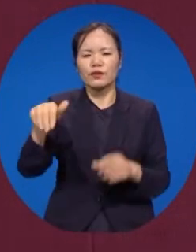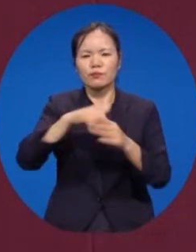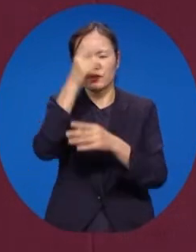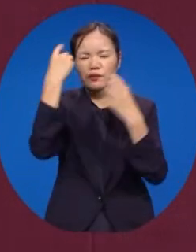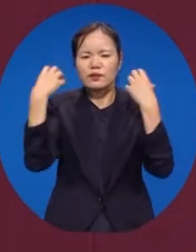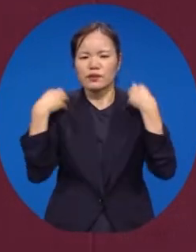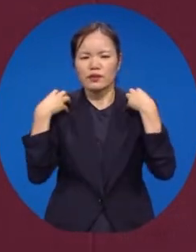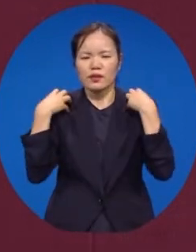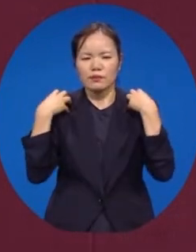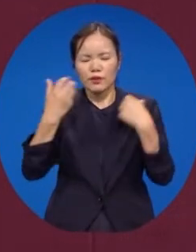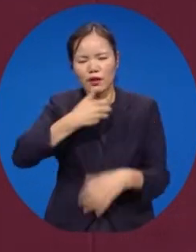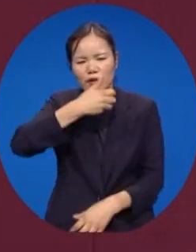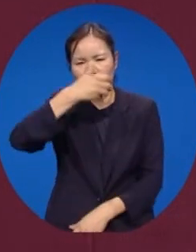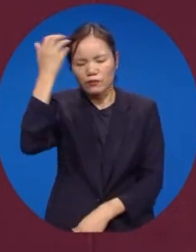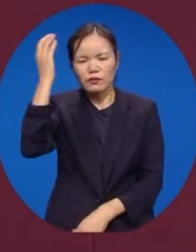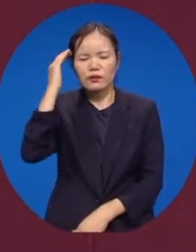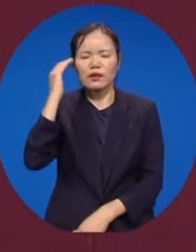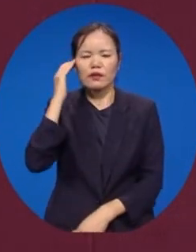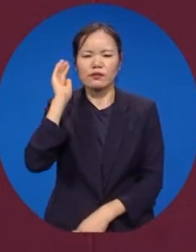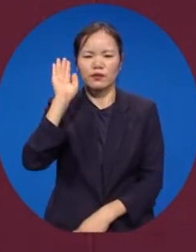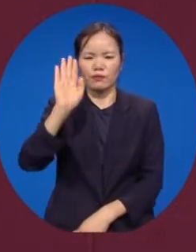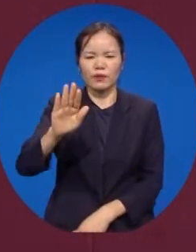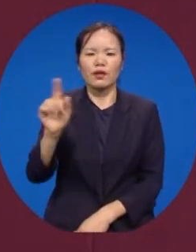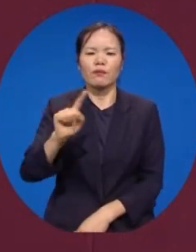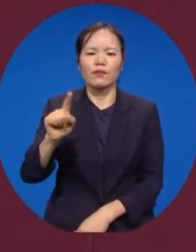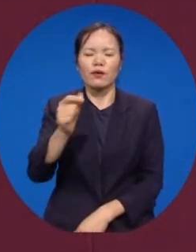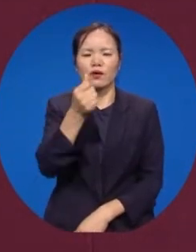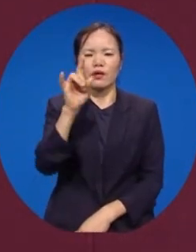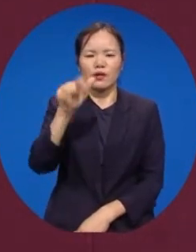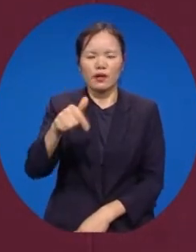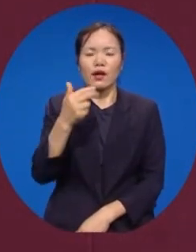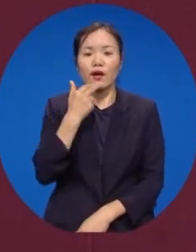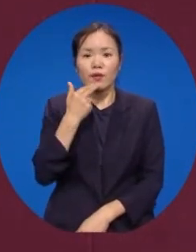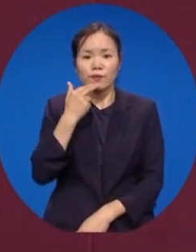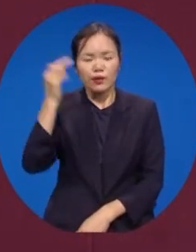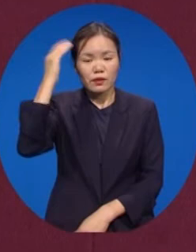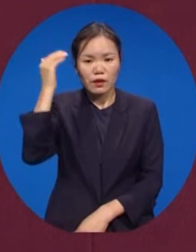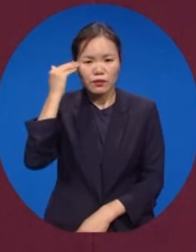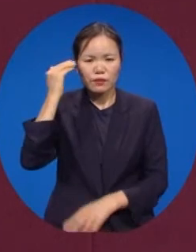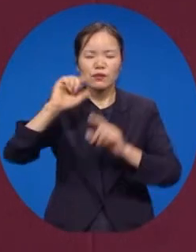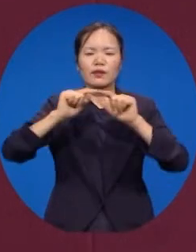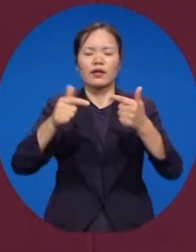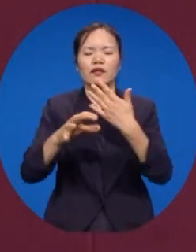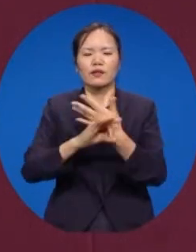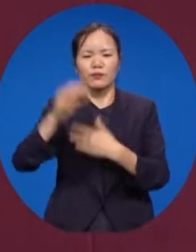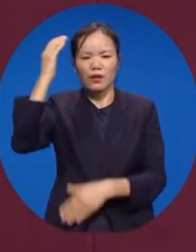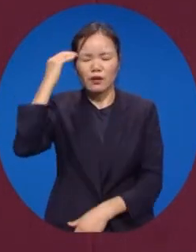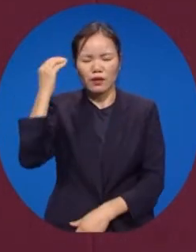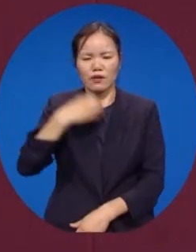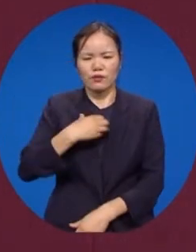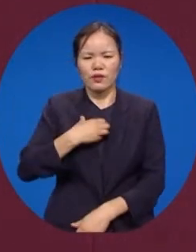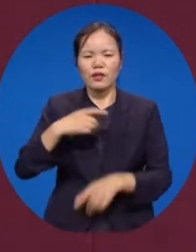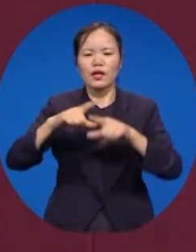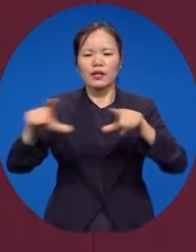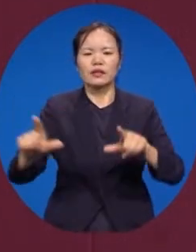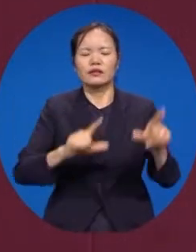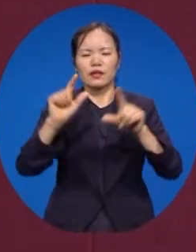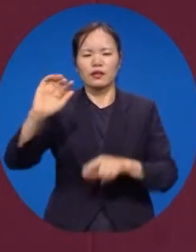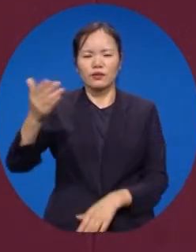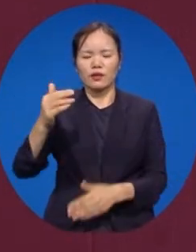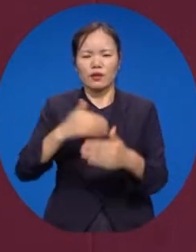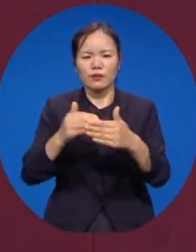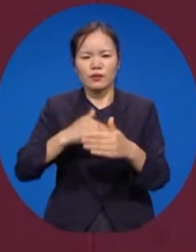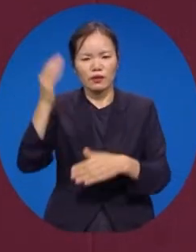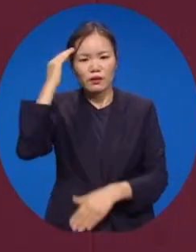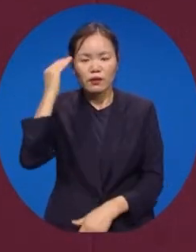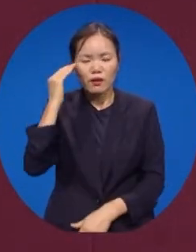정권이 꿈꾸는 한국의 미래는 핵 없는 대한민국입니까? 아니면 핵 위기가 일상화된 불안한